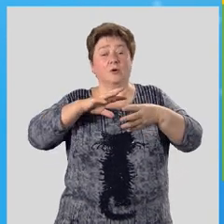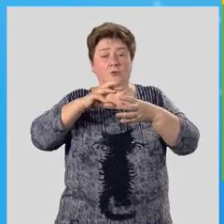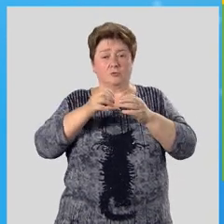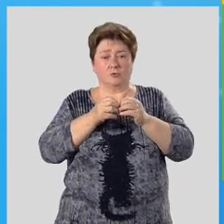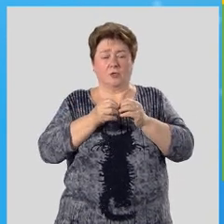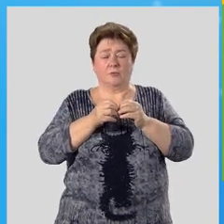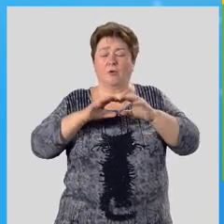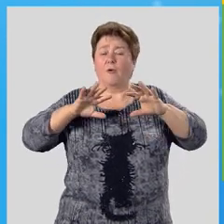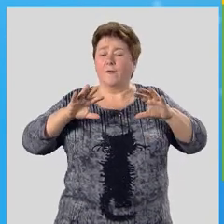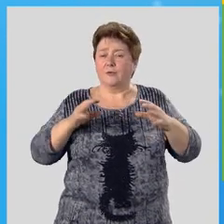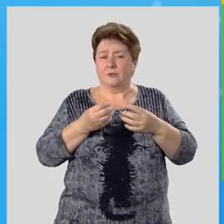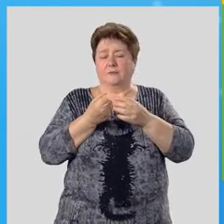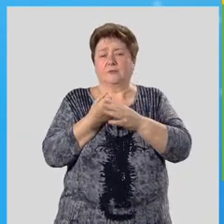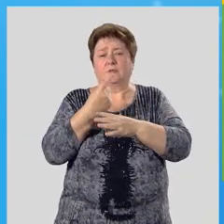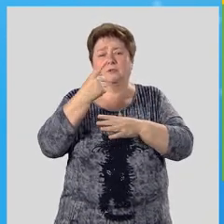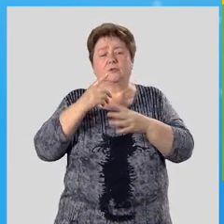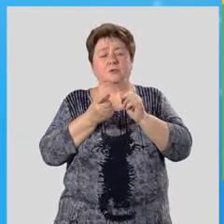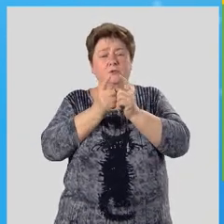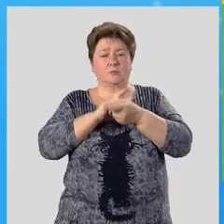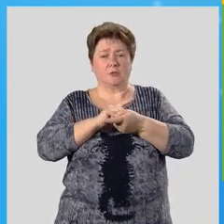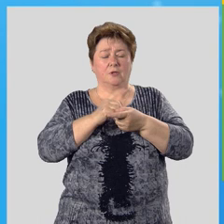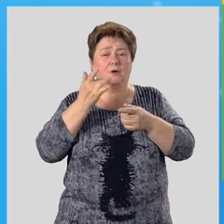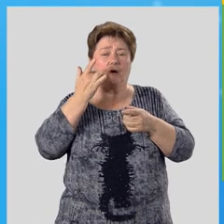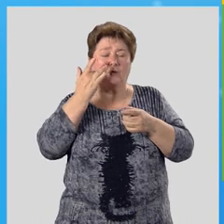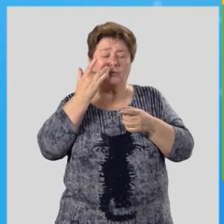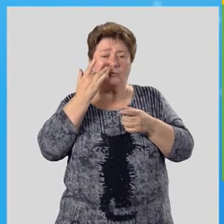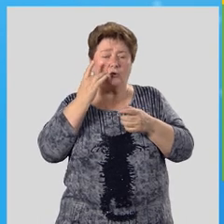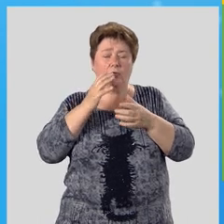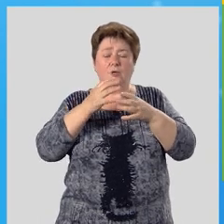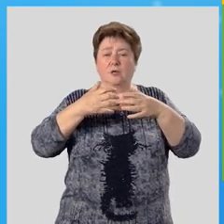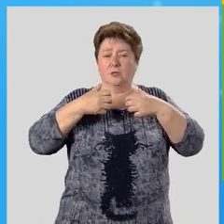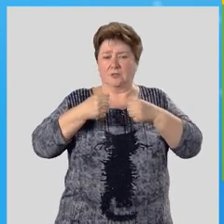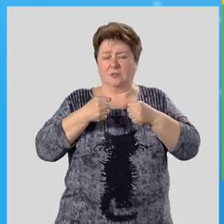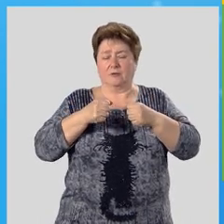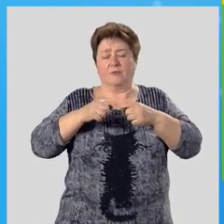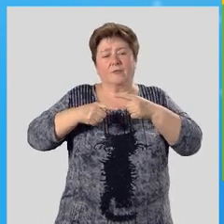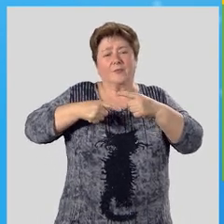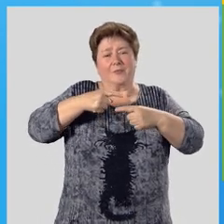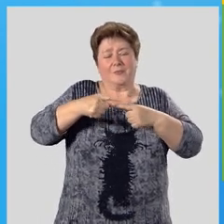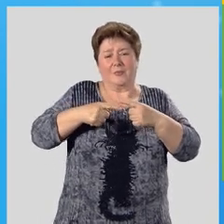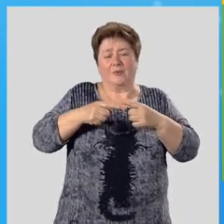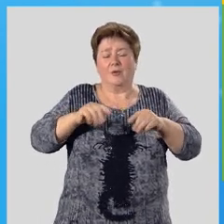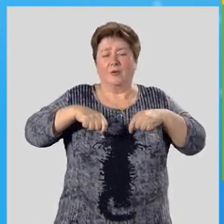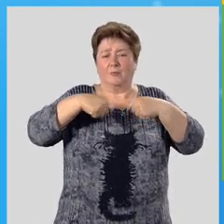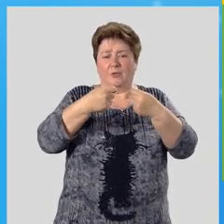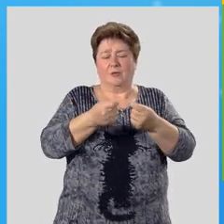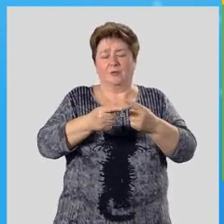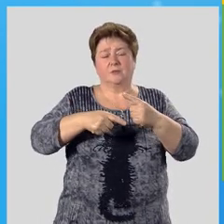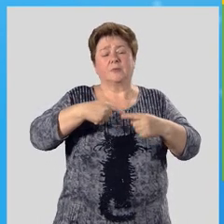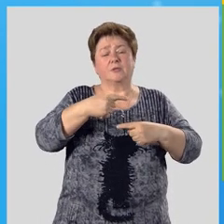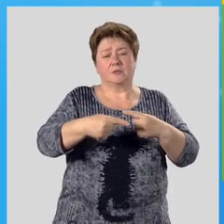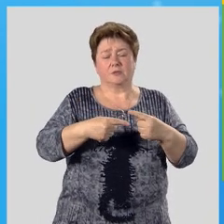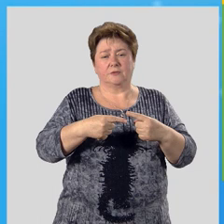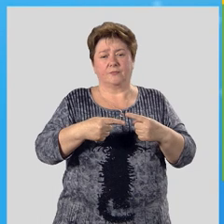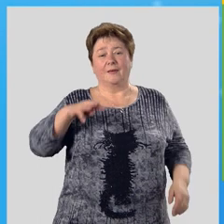результаты внезапно возникших мутаций, которые закрепились в потомстве и передались по